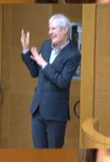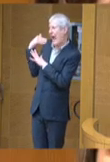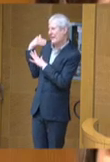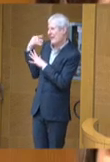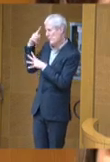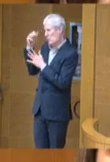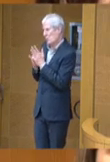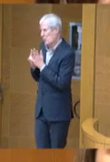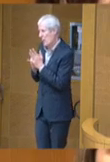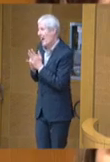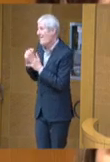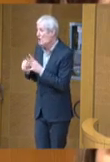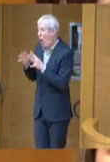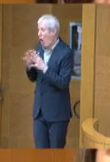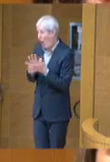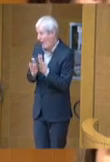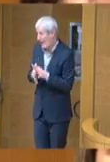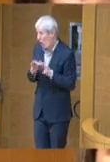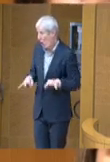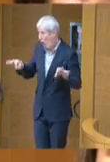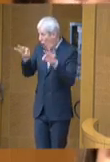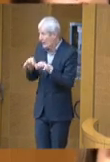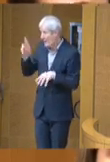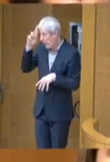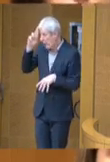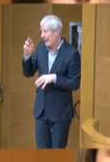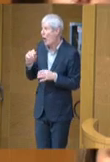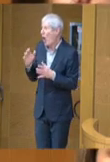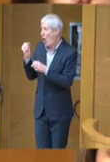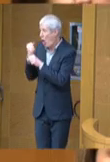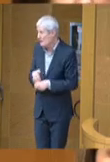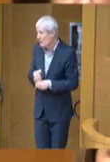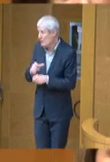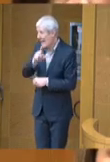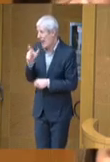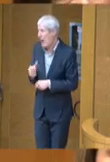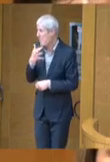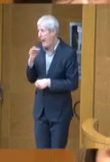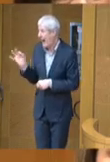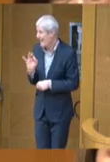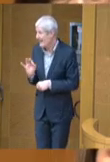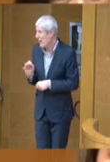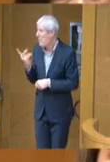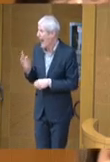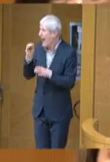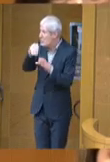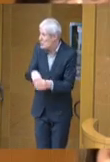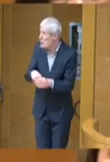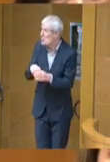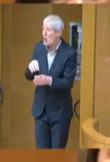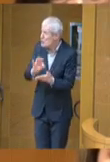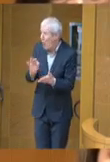della Convenzione ONU dobbiamo ricordare la Costituzione italiana, che è meravigliosa e purtroppo nelle scuole non viene